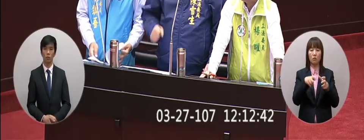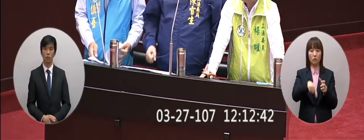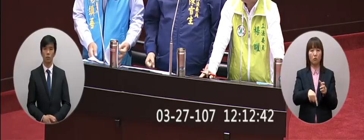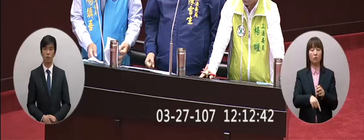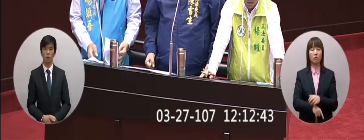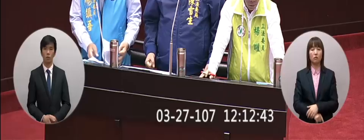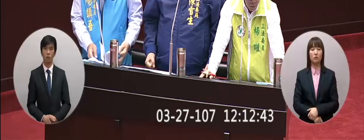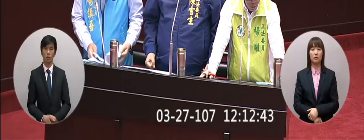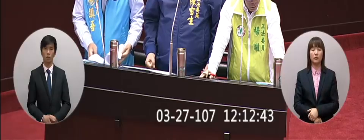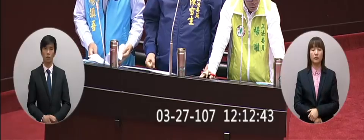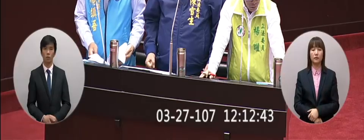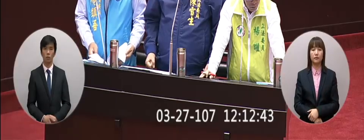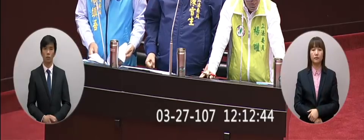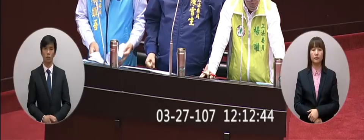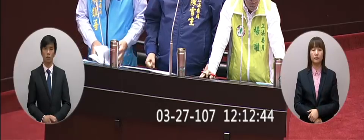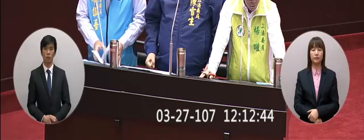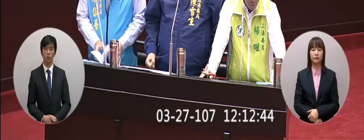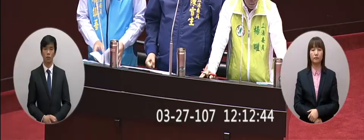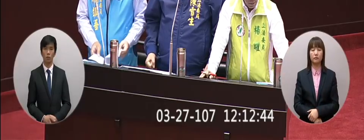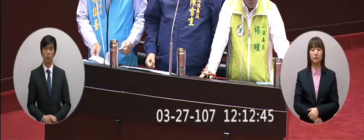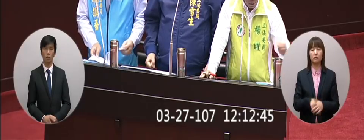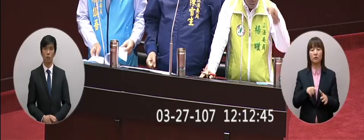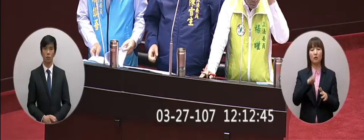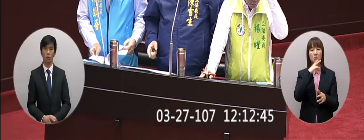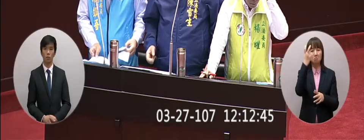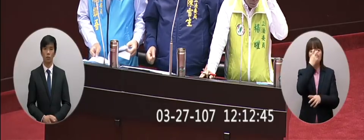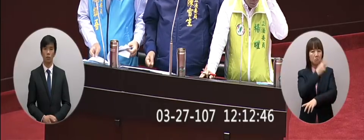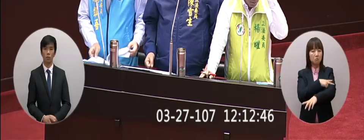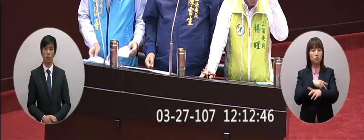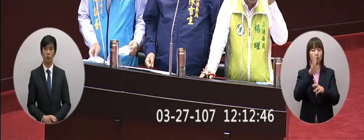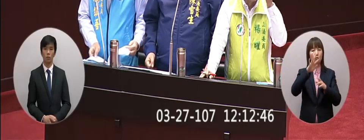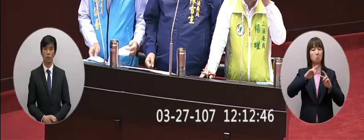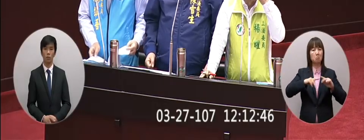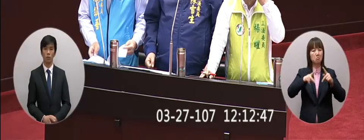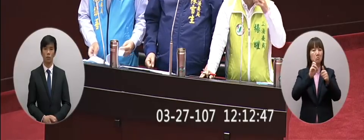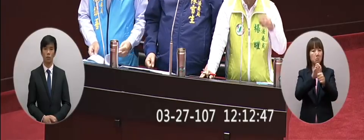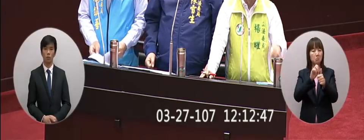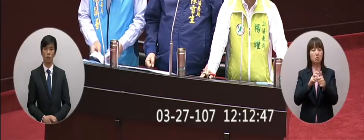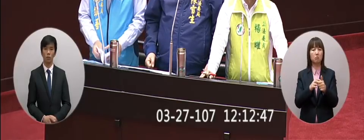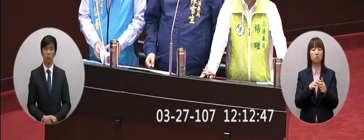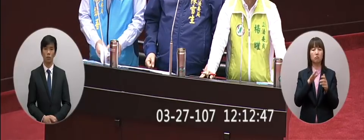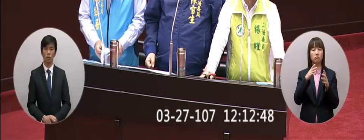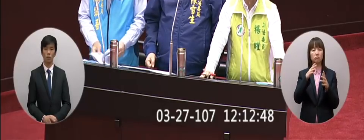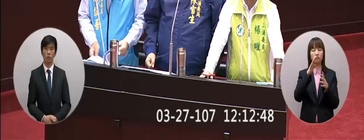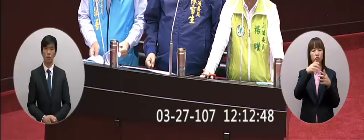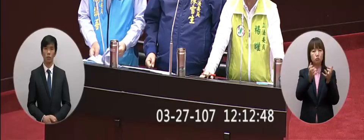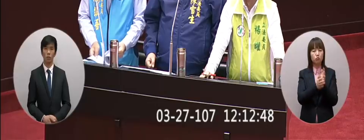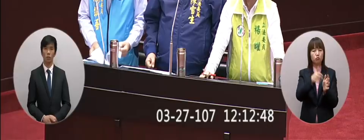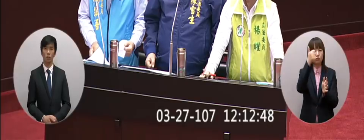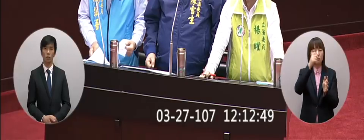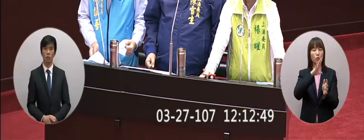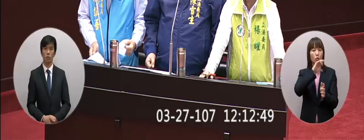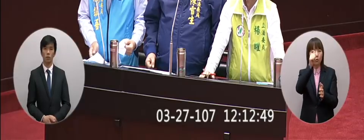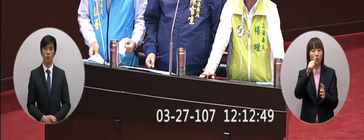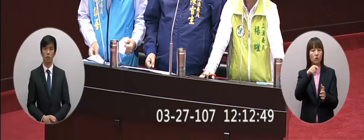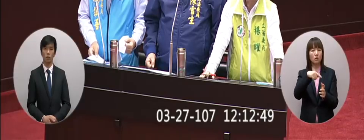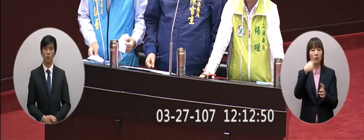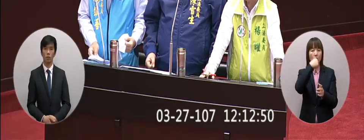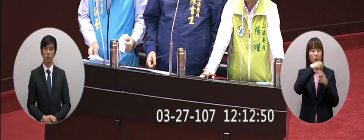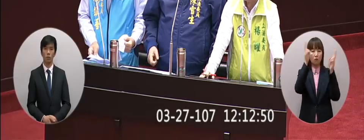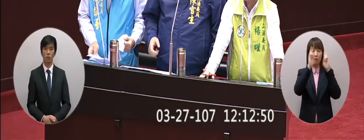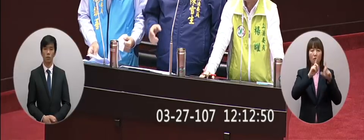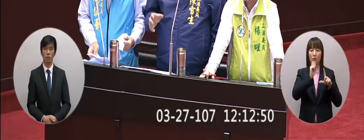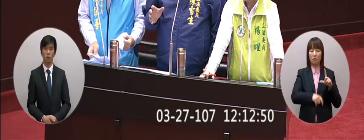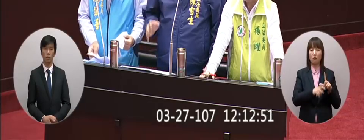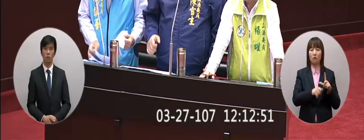个新的电厂哈，当然经过监察院也纠正了。我所以在这边请部长啊，回去请台湾电力公司